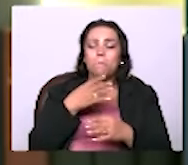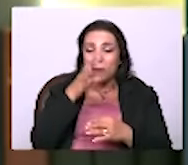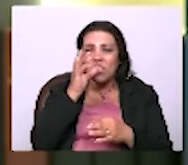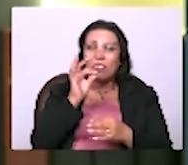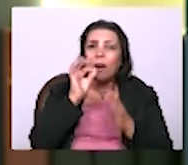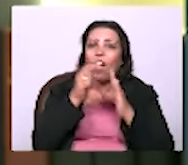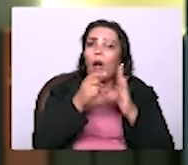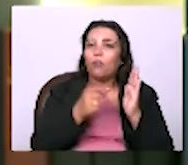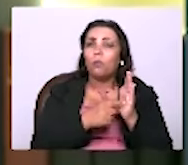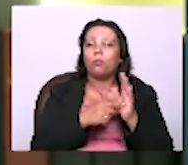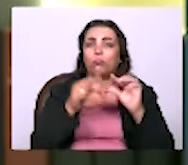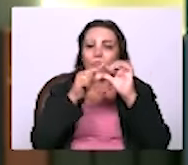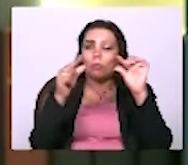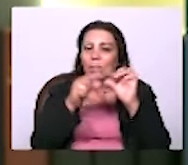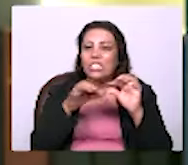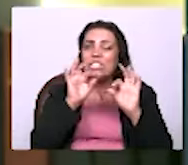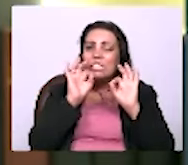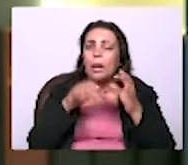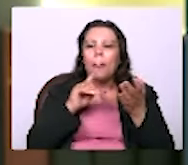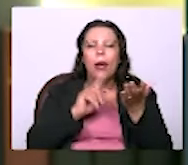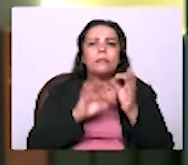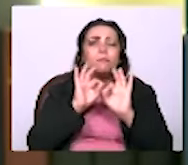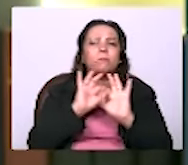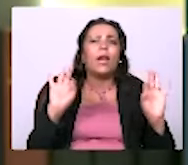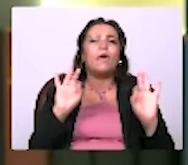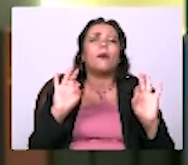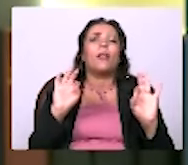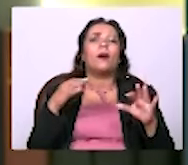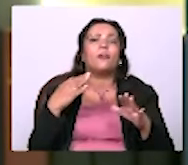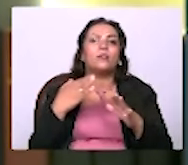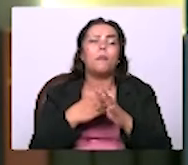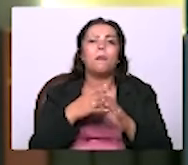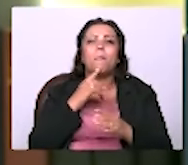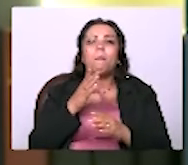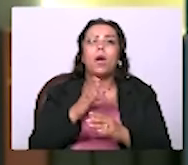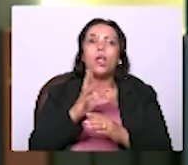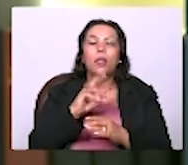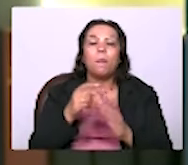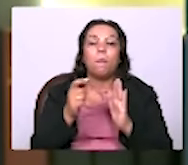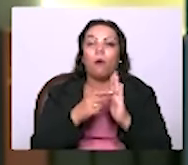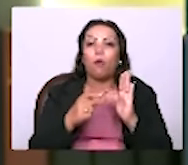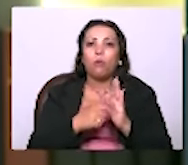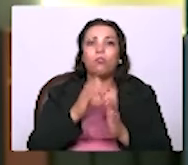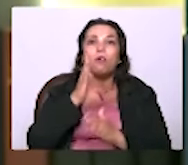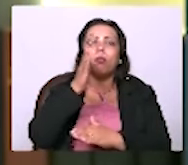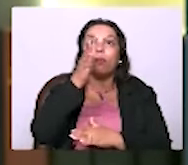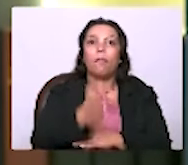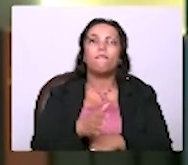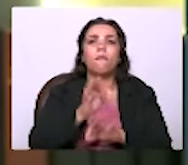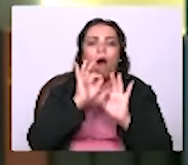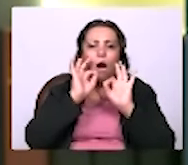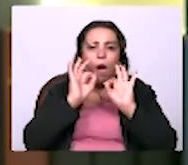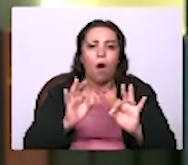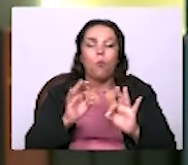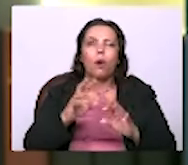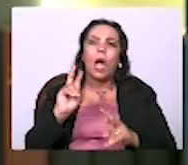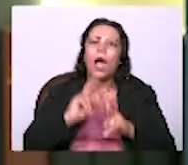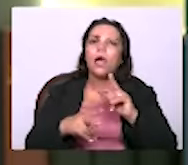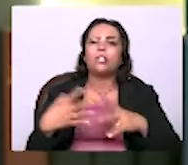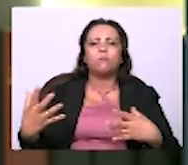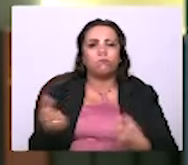النصوص القانونيه ونخلي فعلا القانون سيفه حامي ويطول